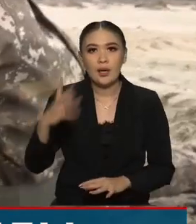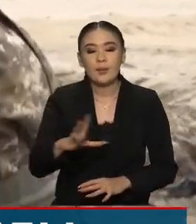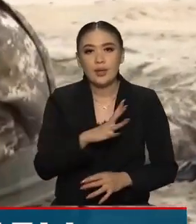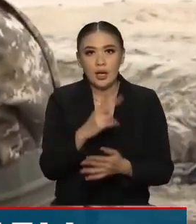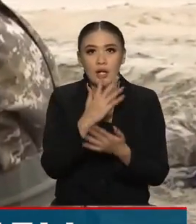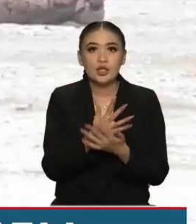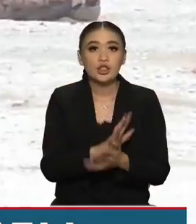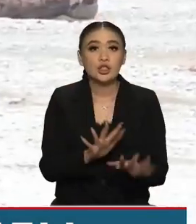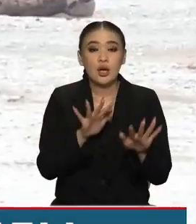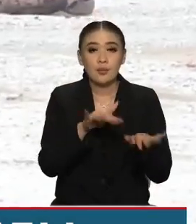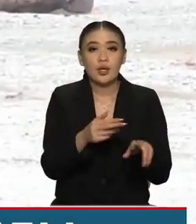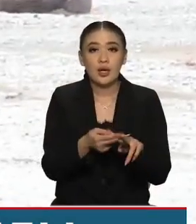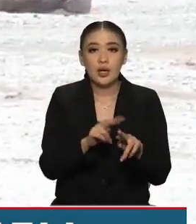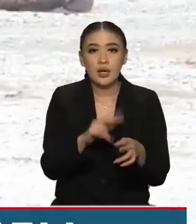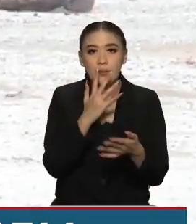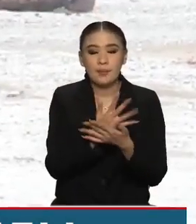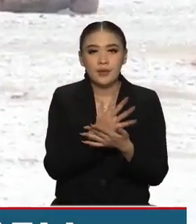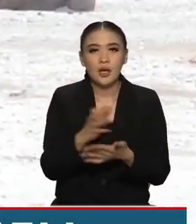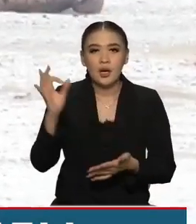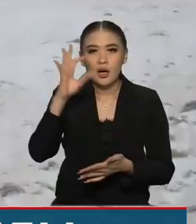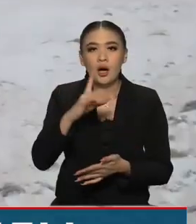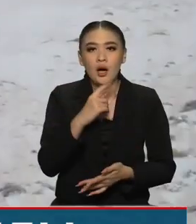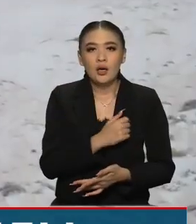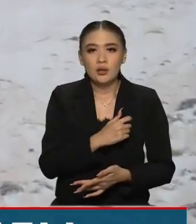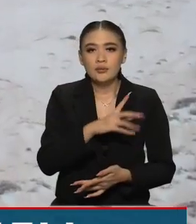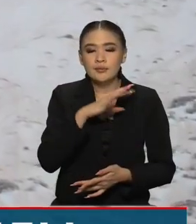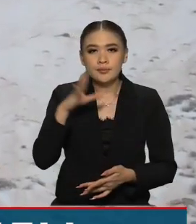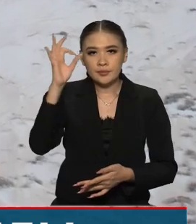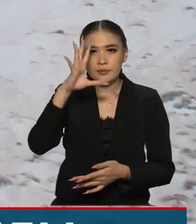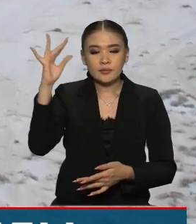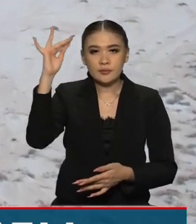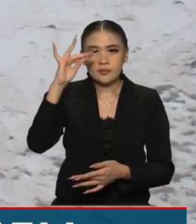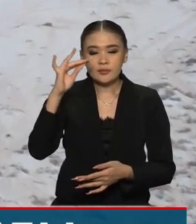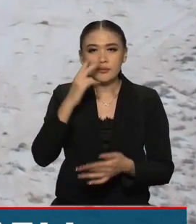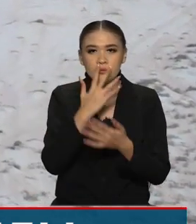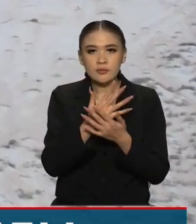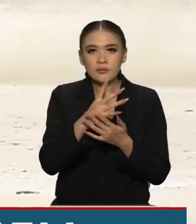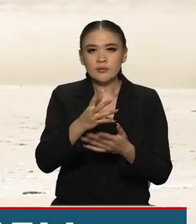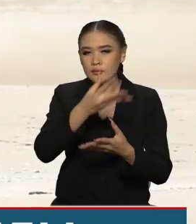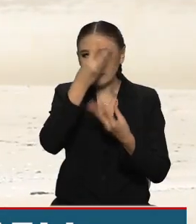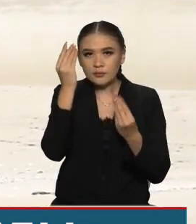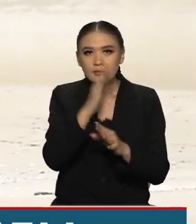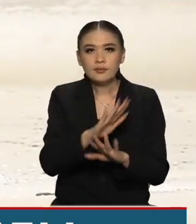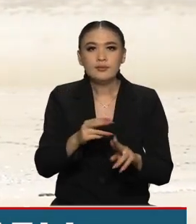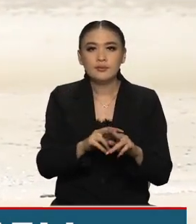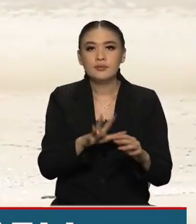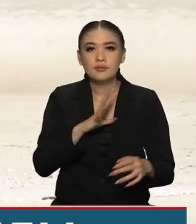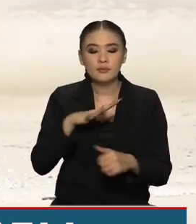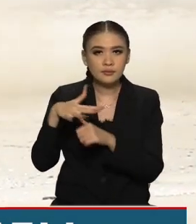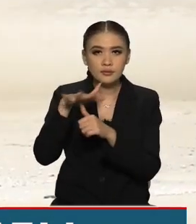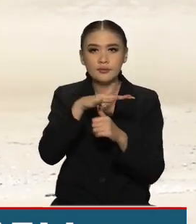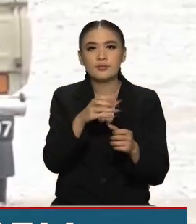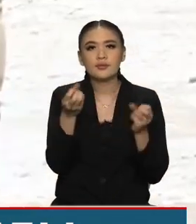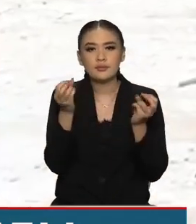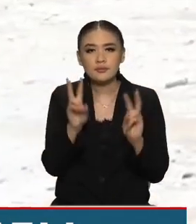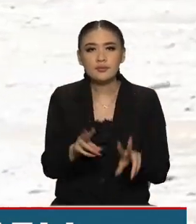сарбаздар шабуылдаушы тарапқа оқ жаудырды. Бұрын әскерде болған жігіттердің соғыс тәсілдерін ұмытпағаны көрініп ақ тұр. Шайқас алаңына тікұшақпен жеткен арнайы